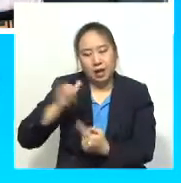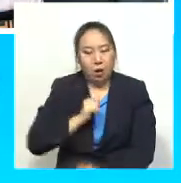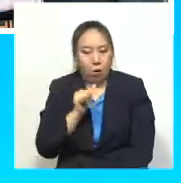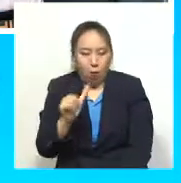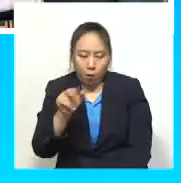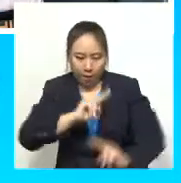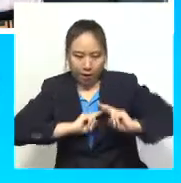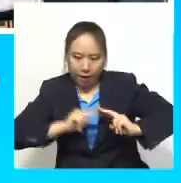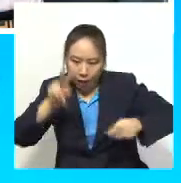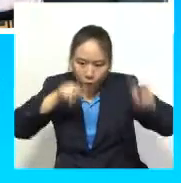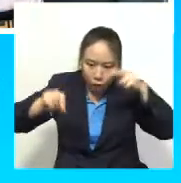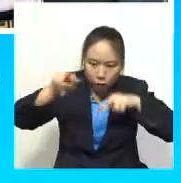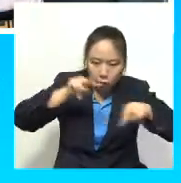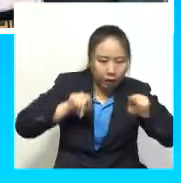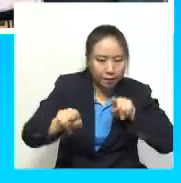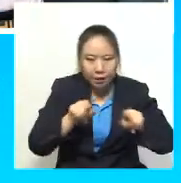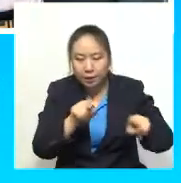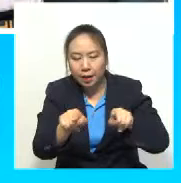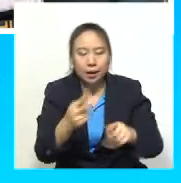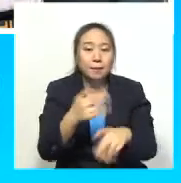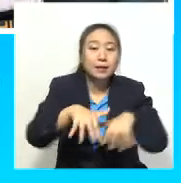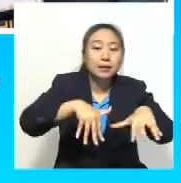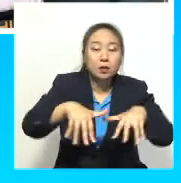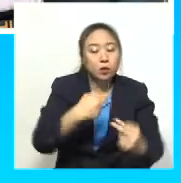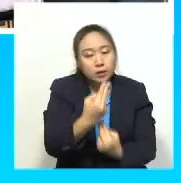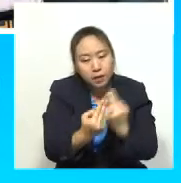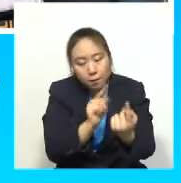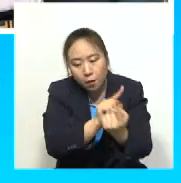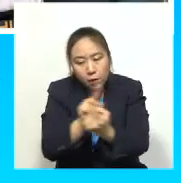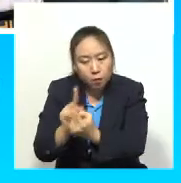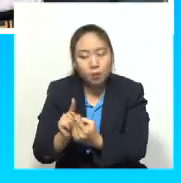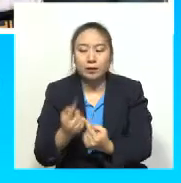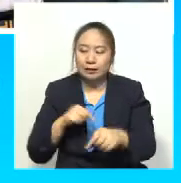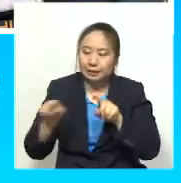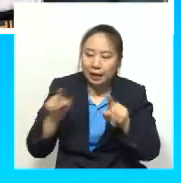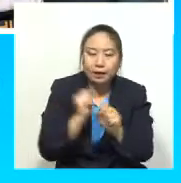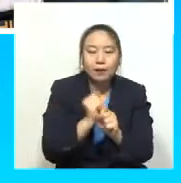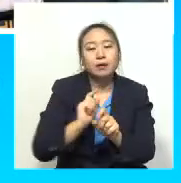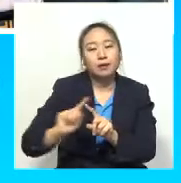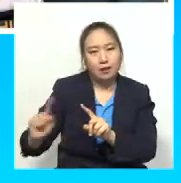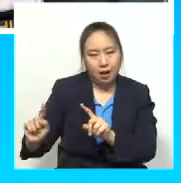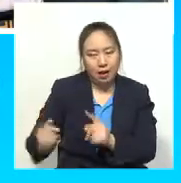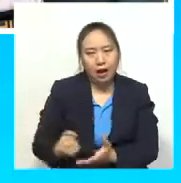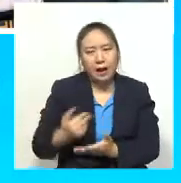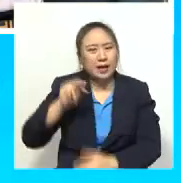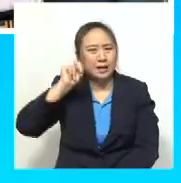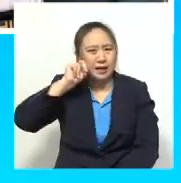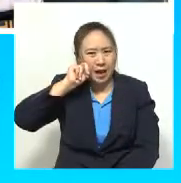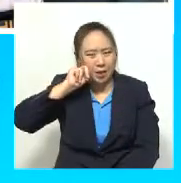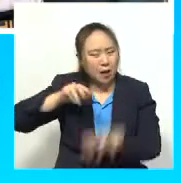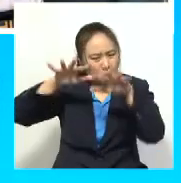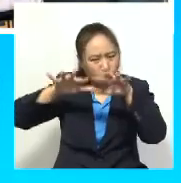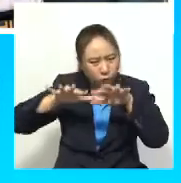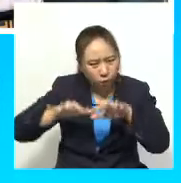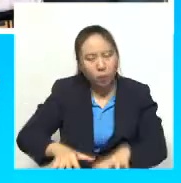ำกับดูนะครับไปเยี่ยมพี่น้องประชาชนตลอดจนไปอำนวยการในสั่งการตรงนี้ครับเพื่อจะพร่องน้ำออกจากระบบให้ไว